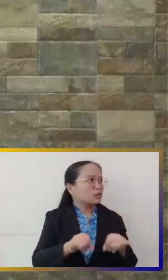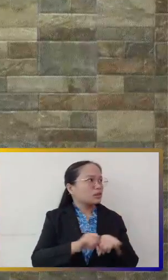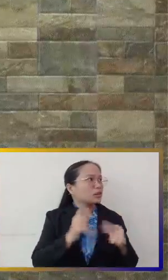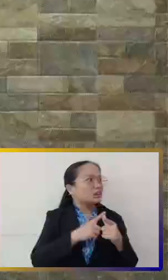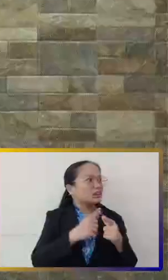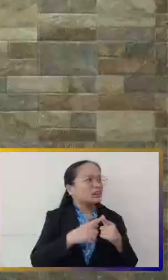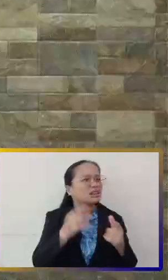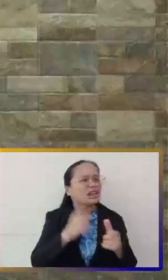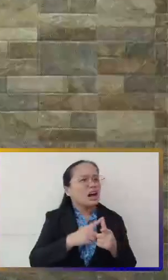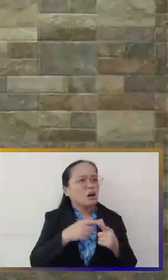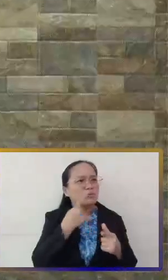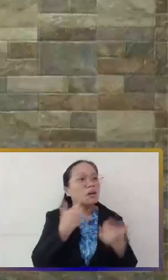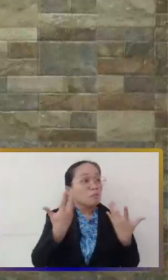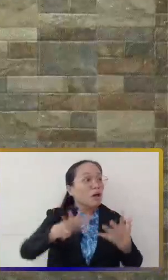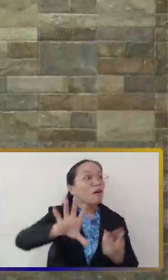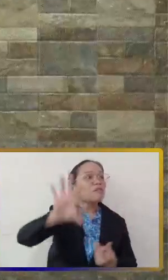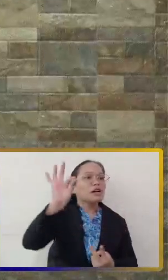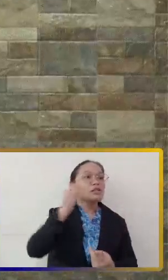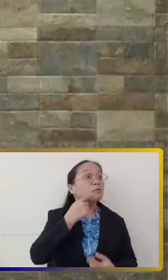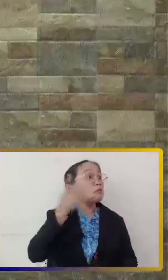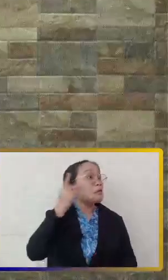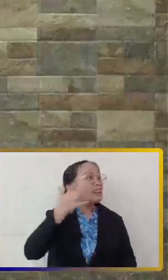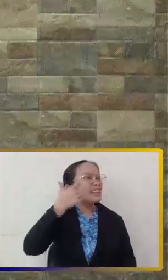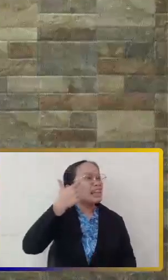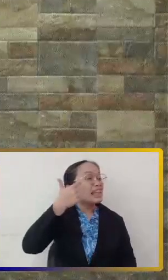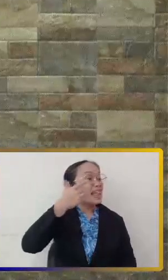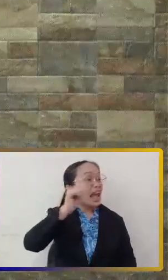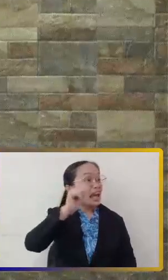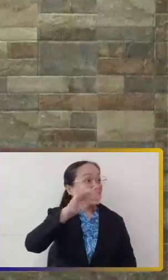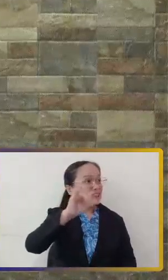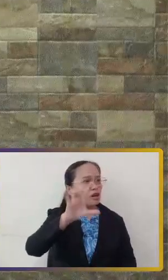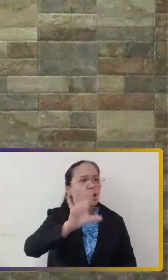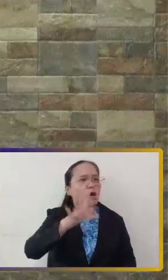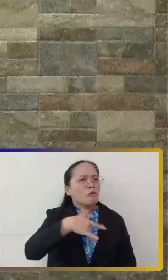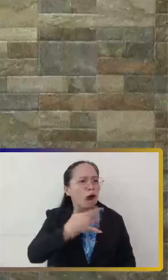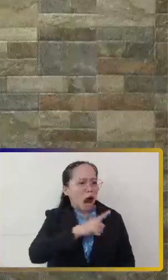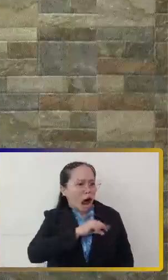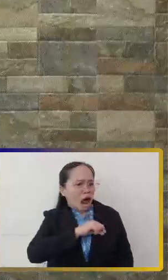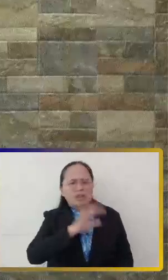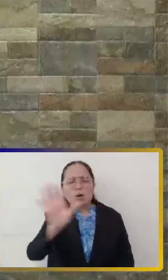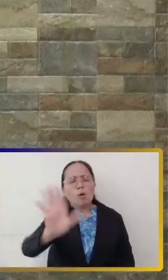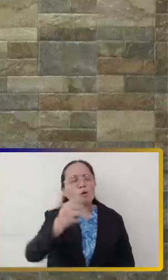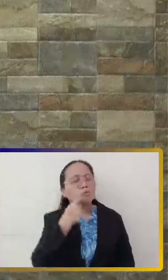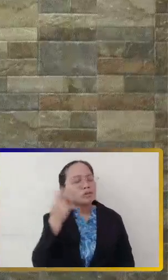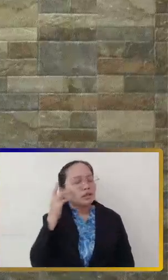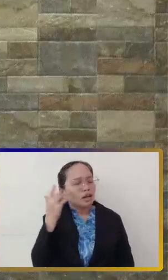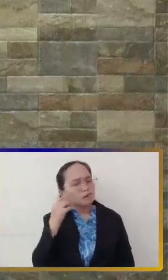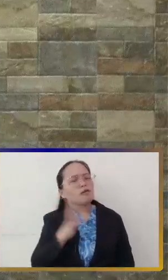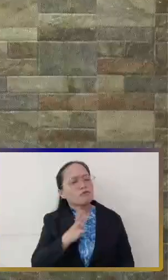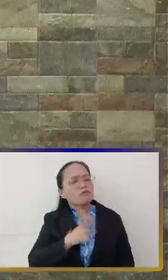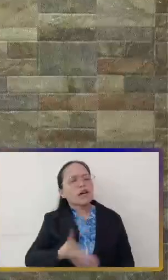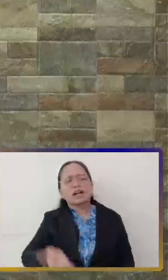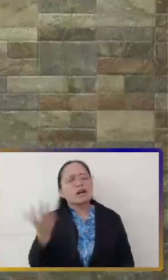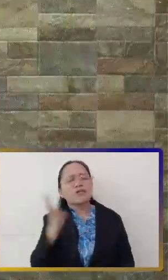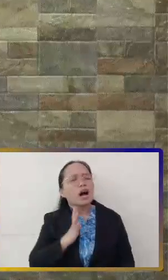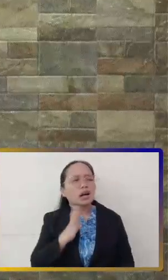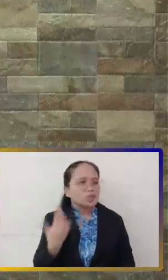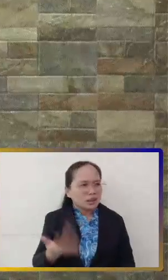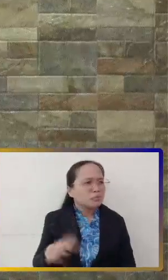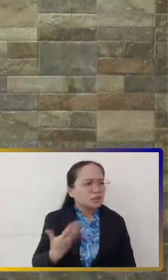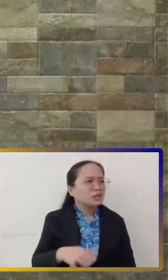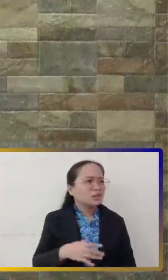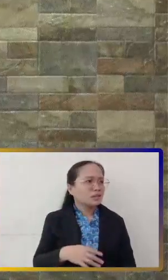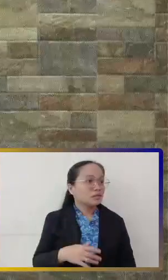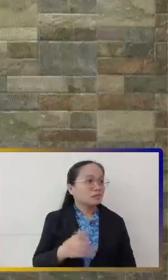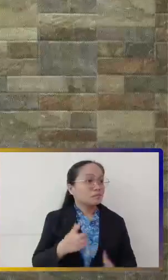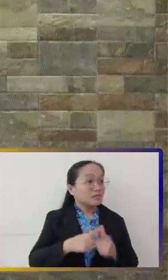Brad. Huwag mo na sisihin, huwag ka na maramdaman na guilty ka, ganun. Bayaan mo na ang lahat na yan. Sabi ko, kasi